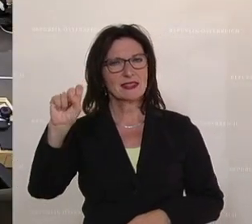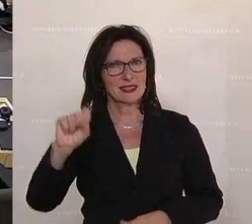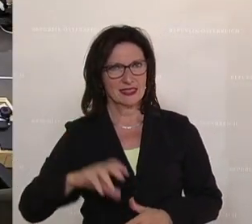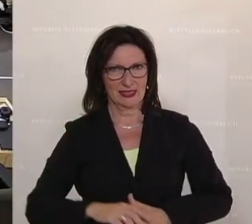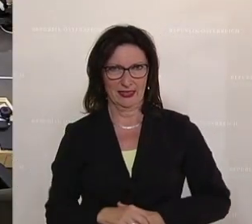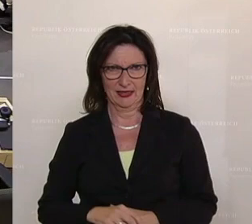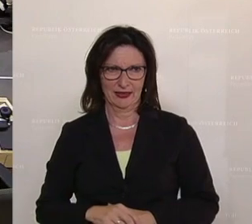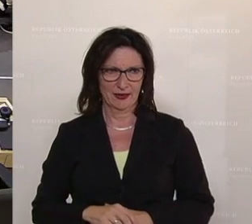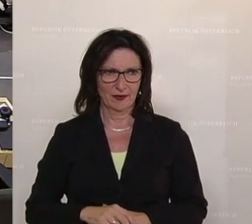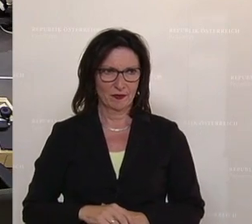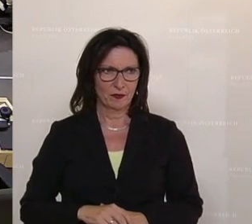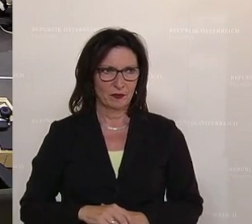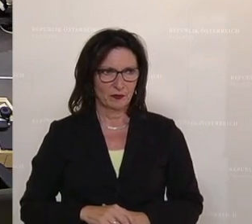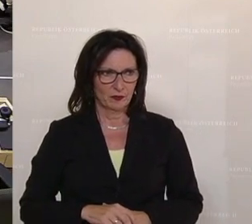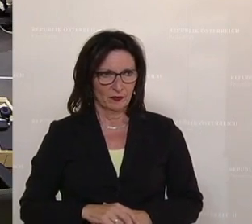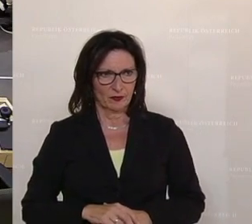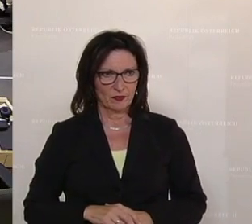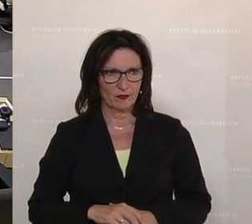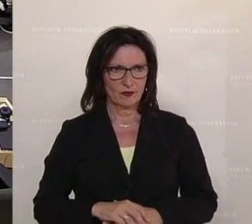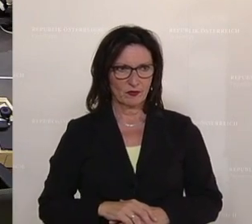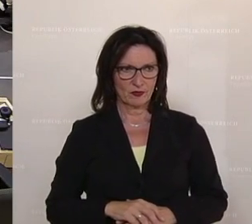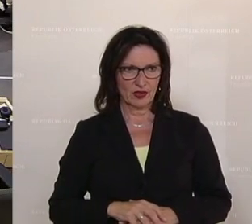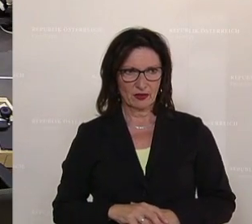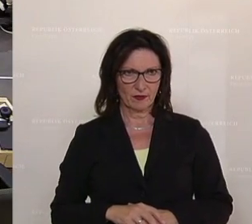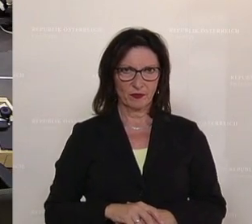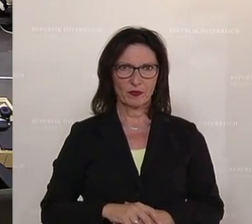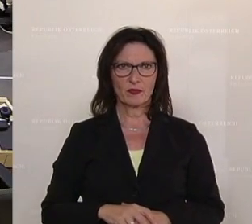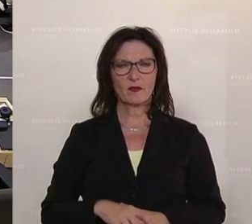und ist vom Beruf Kriminalbeamter bei der Landespolizeidirektion Burgenland.